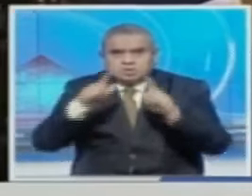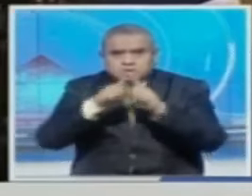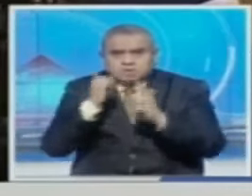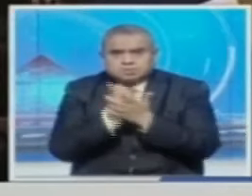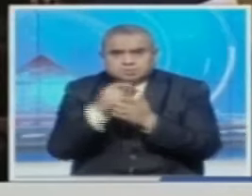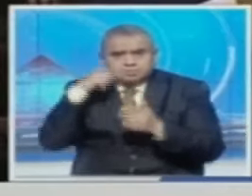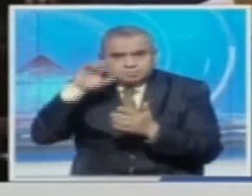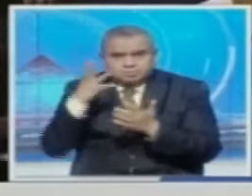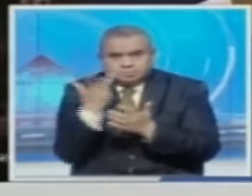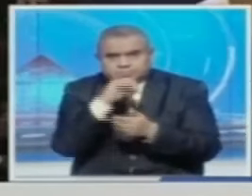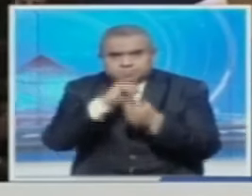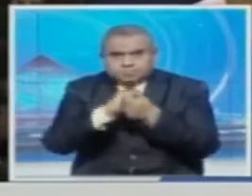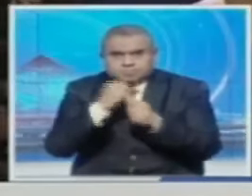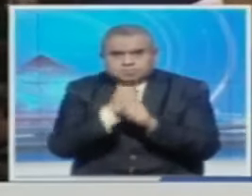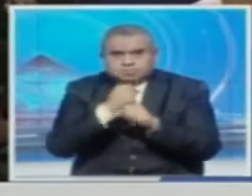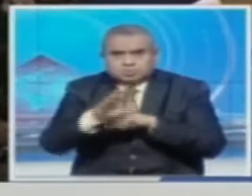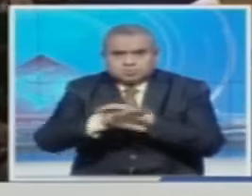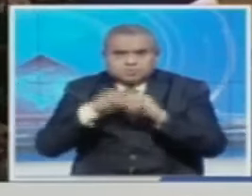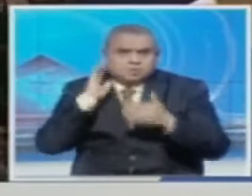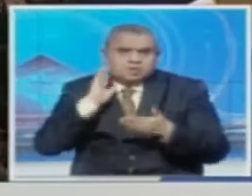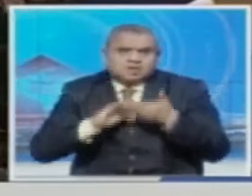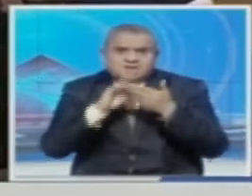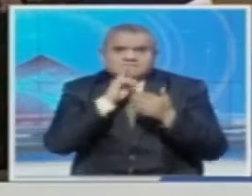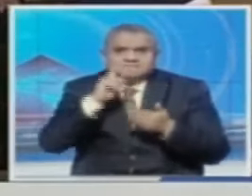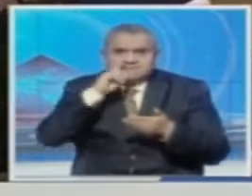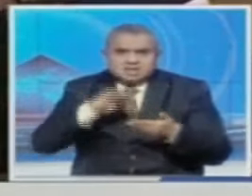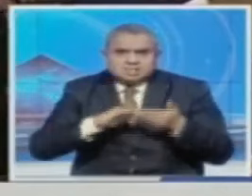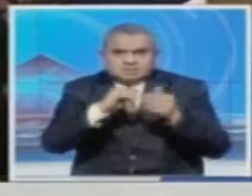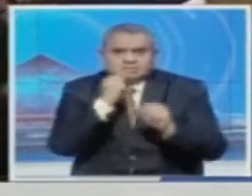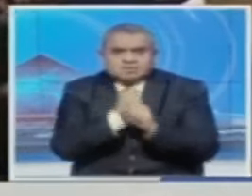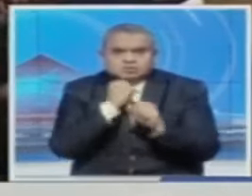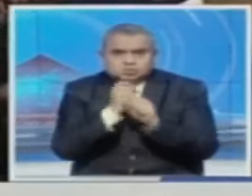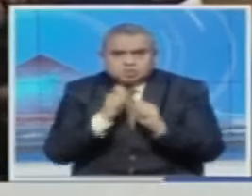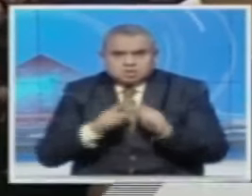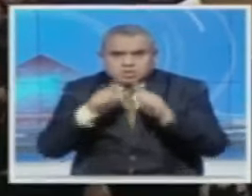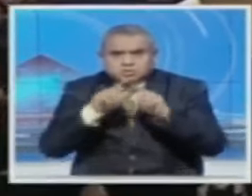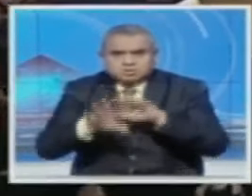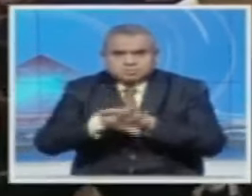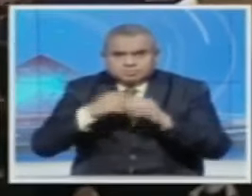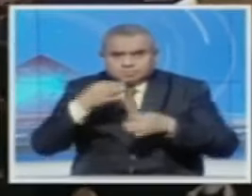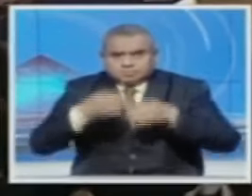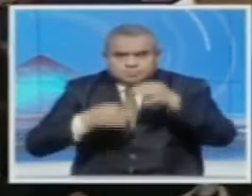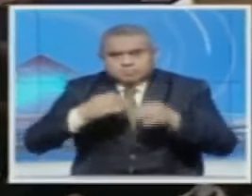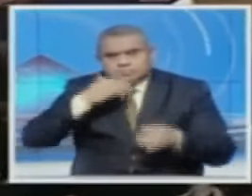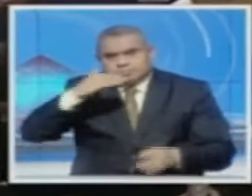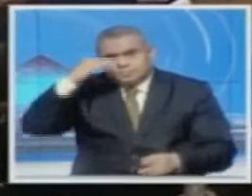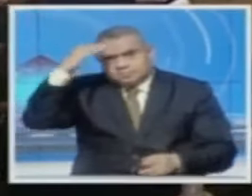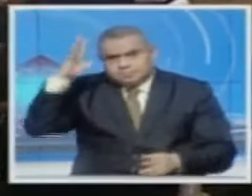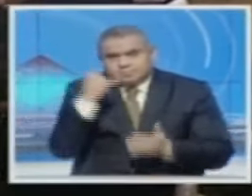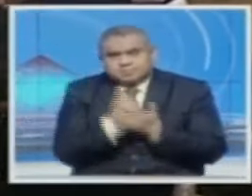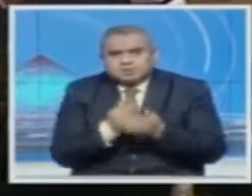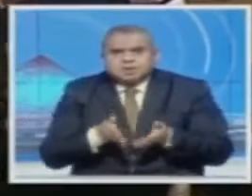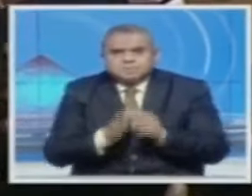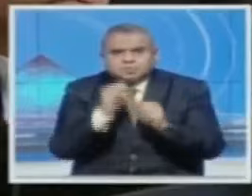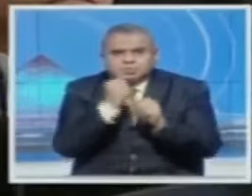تم التوافق على وجود أمانة فنية للمساعدة في أعمال اللجنة وإنشاء موازنة مستقلة